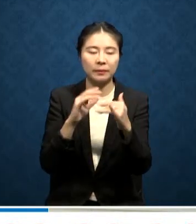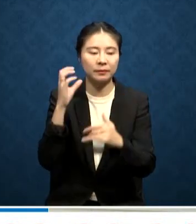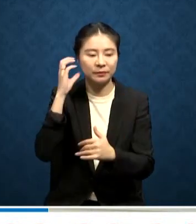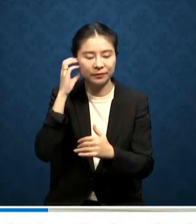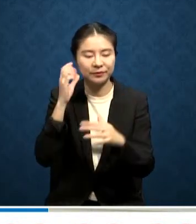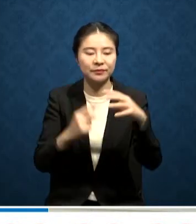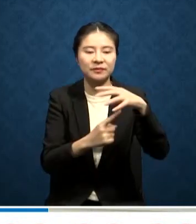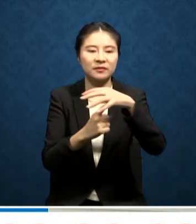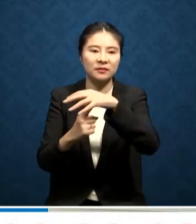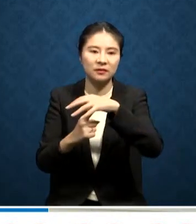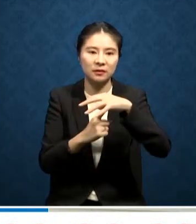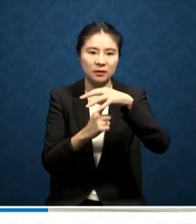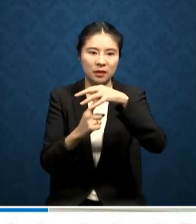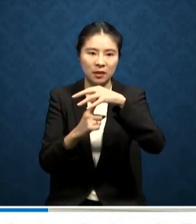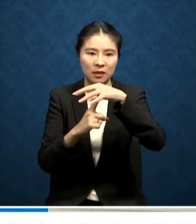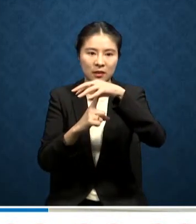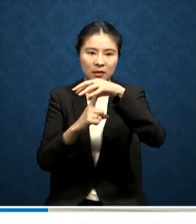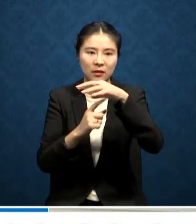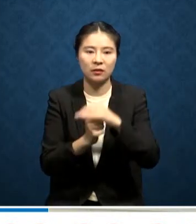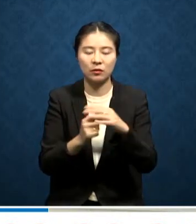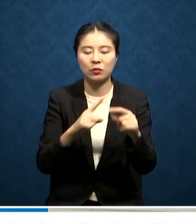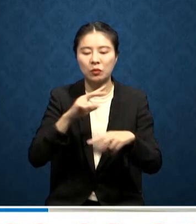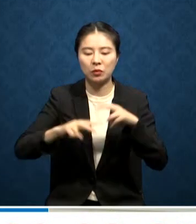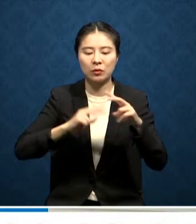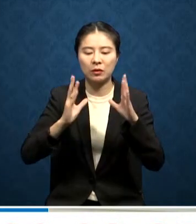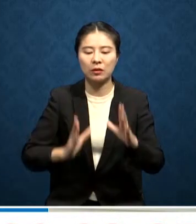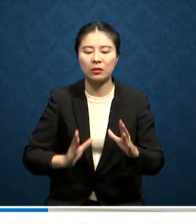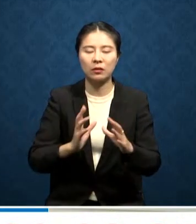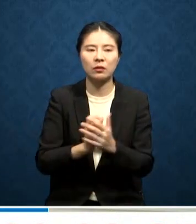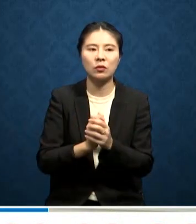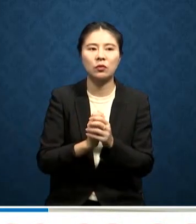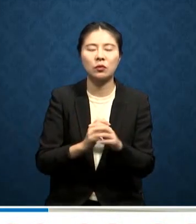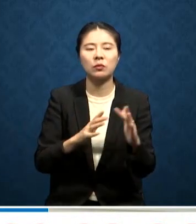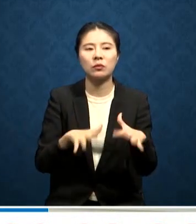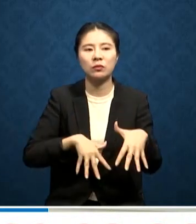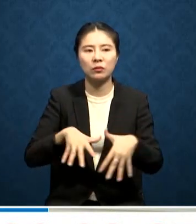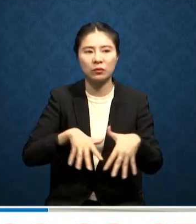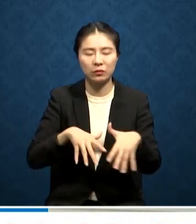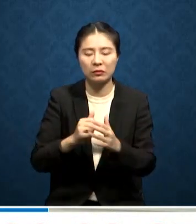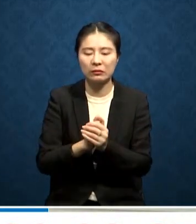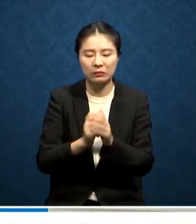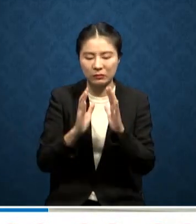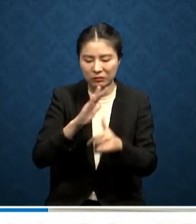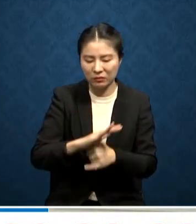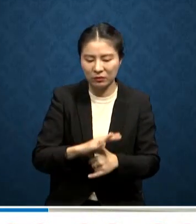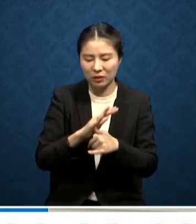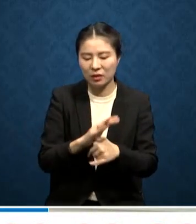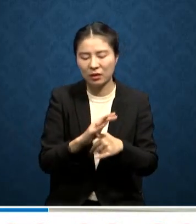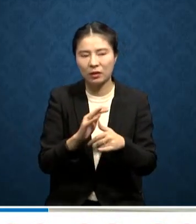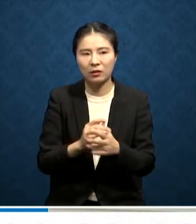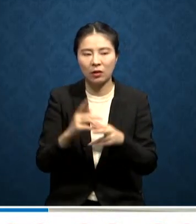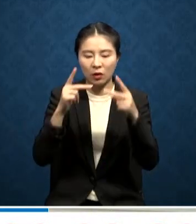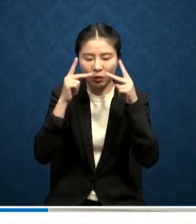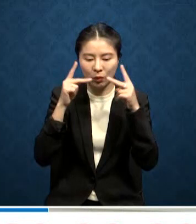ดาวเทียมและให้ความสำคัญกับการคุ้มครองผู้บริโภคในภาคส่วนเหล่านี้เพื่อให้แน่ใจว่าพวกเขาจะไม่ถูกเอารัดเอาเปรียบควบคู่ไปกับ